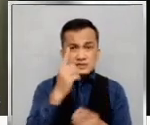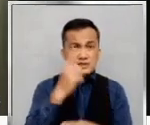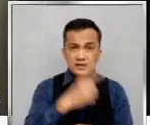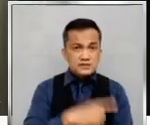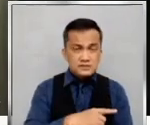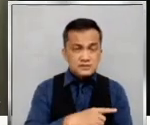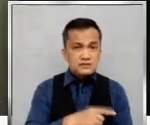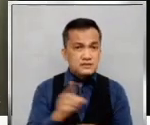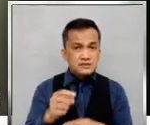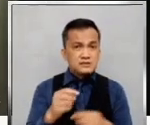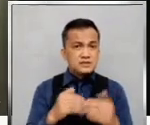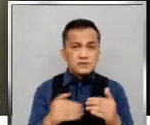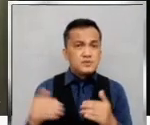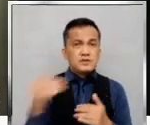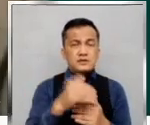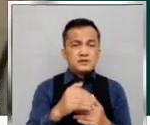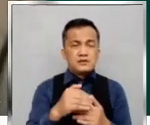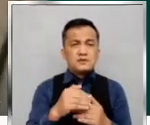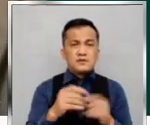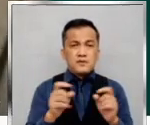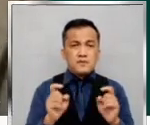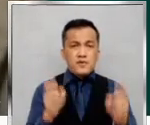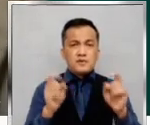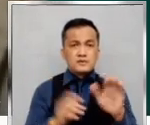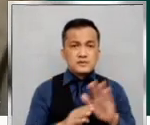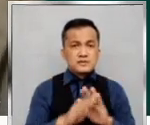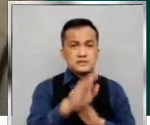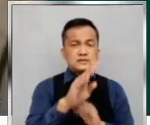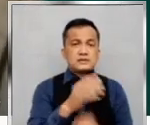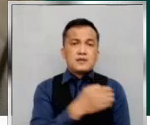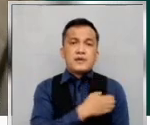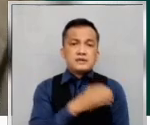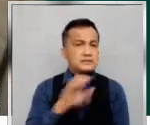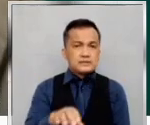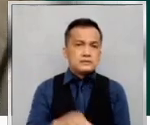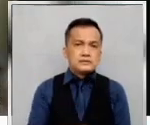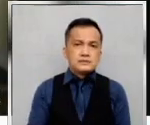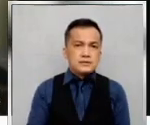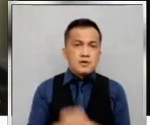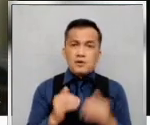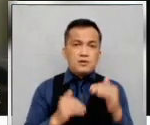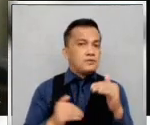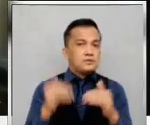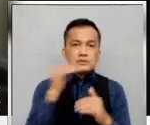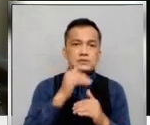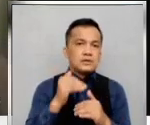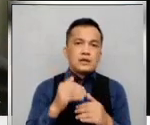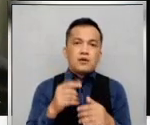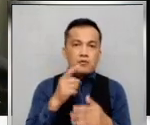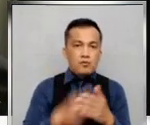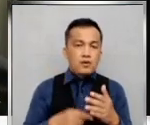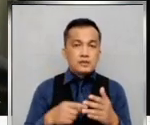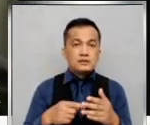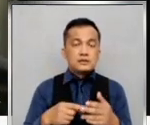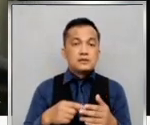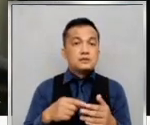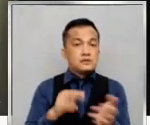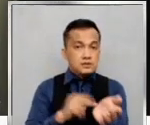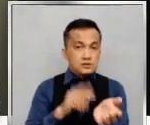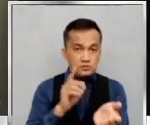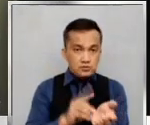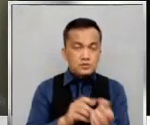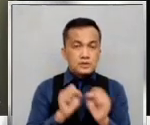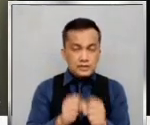surge capacity. This is more than what the healthcare system can bear.